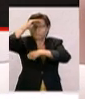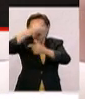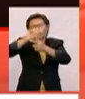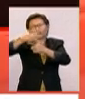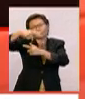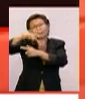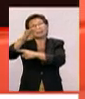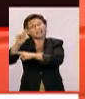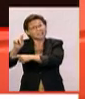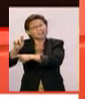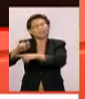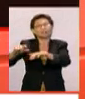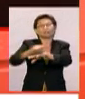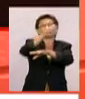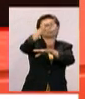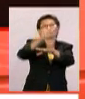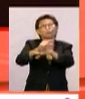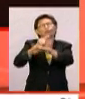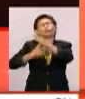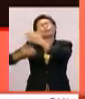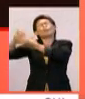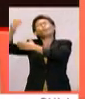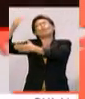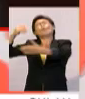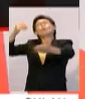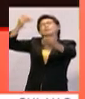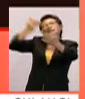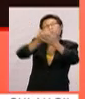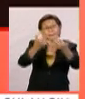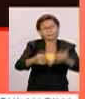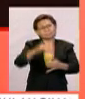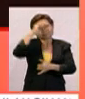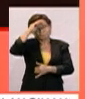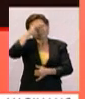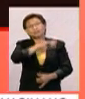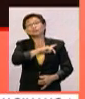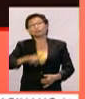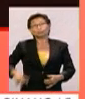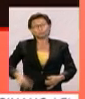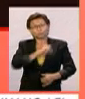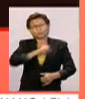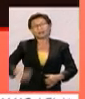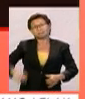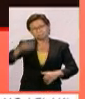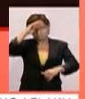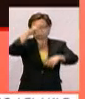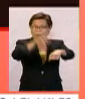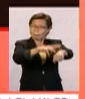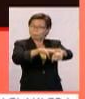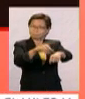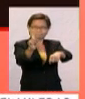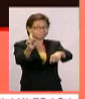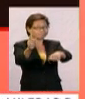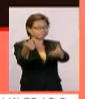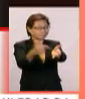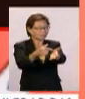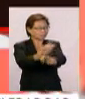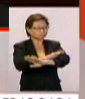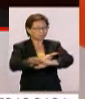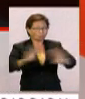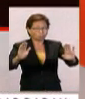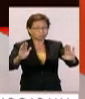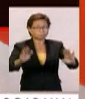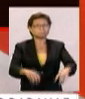PBT yang digunapakai sejak dahulu di Johor. Baginda memberi amaran perkara seumpama itu jangan berulang.